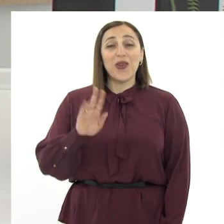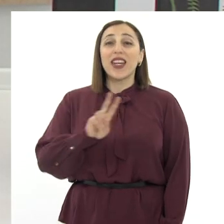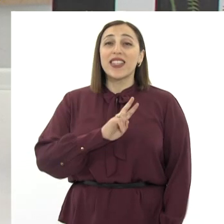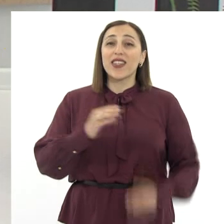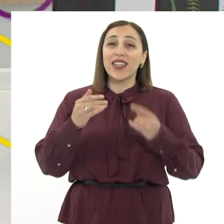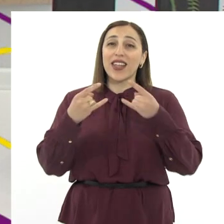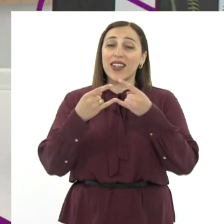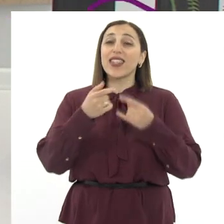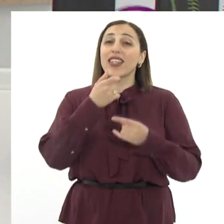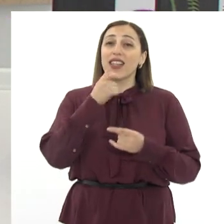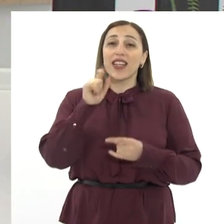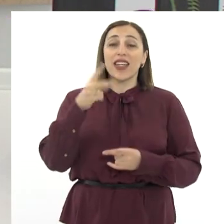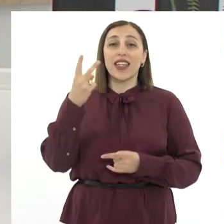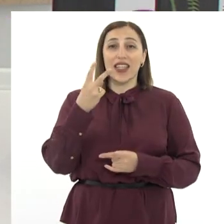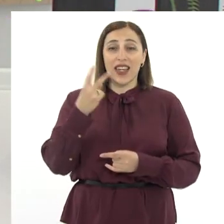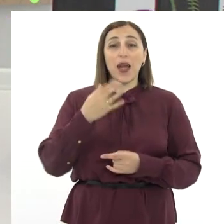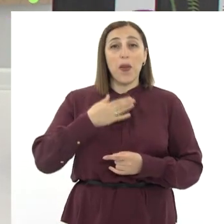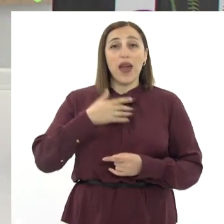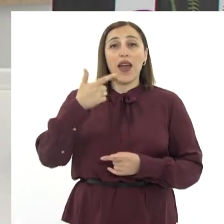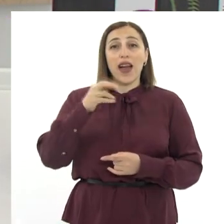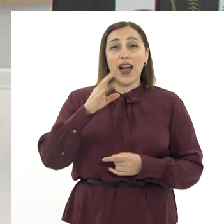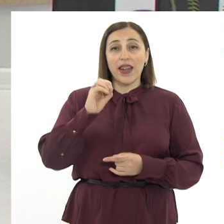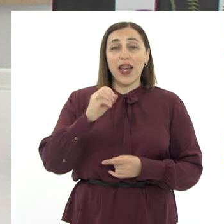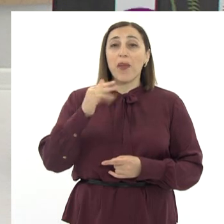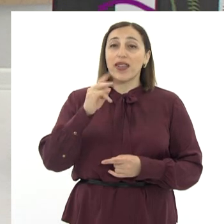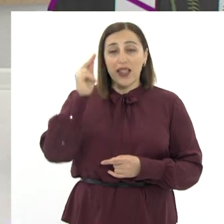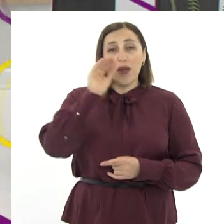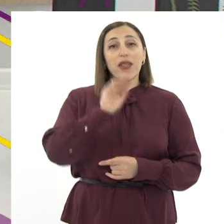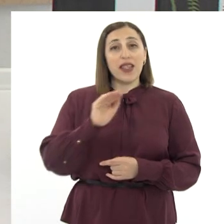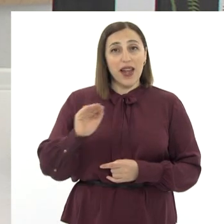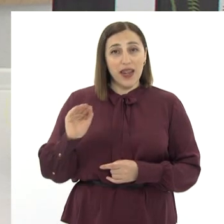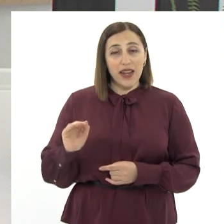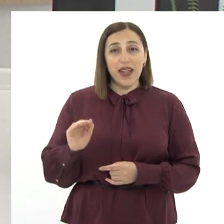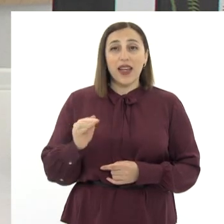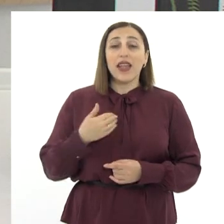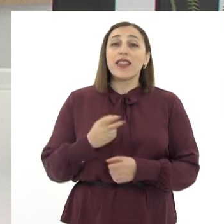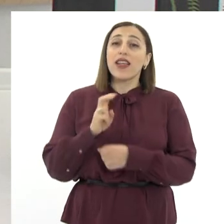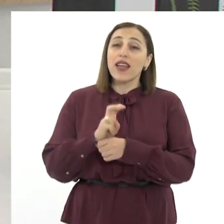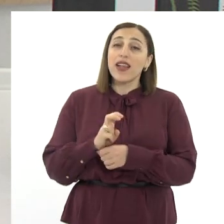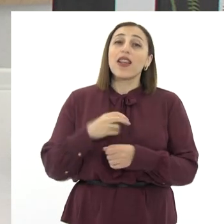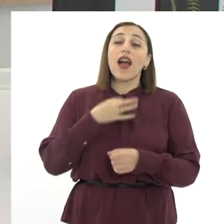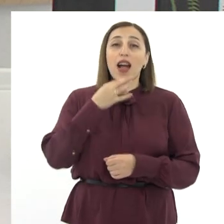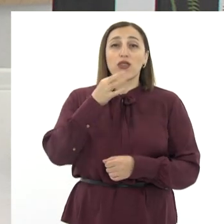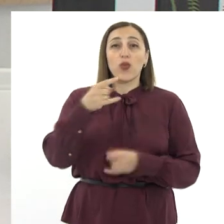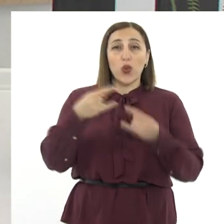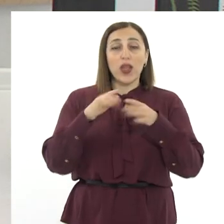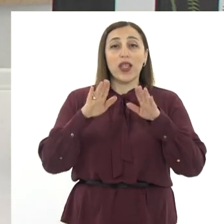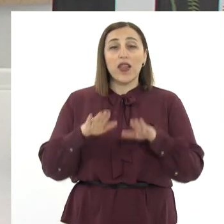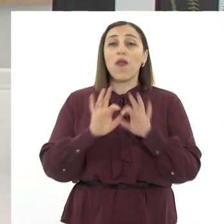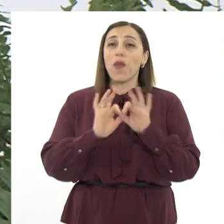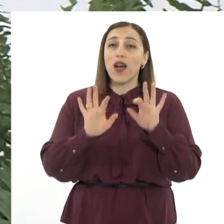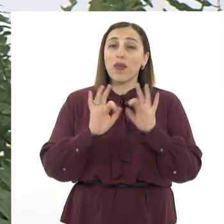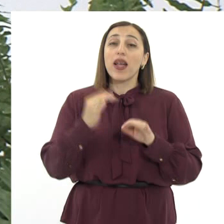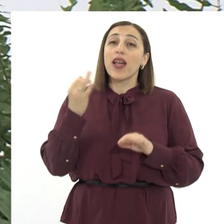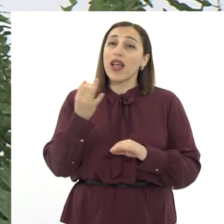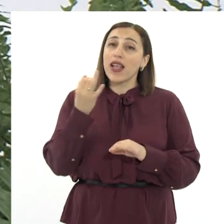Ողջույն, սիրելի հերոսատիտոկներ, հայ երկուսի եթերում եմ, մենք են Գայանե Փայտյանի դպրոցի ջեյսաները։ Եկել են կրկին ասելու դու եթերում ես եւ